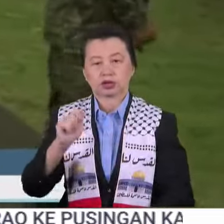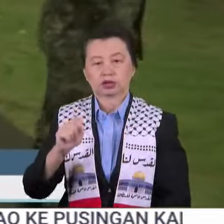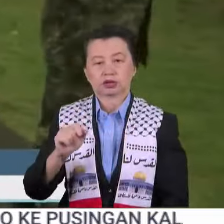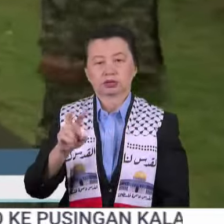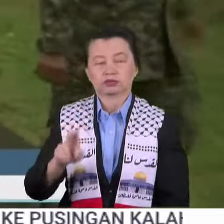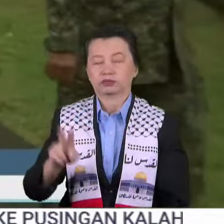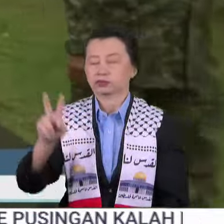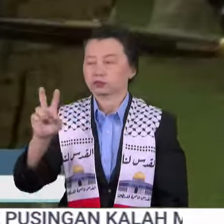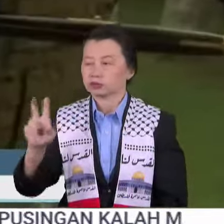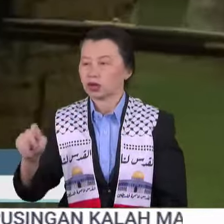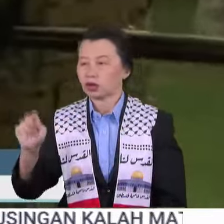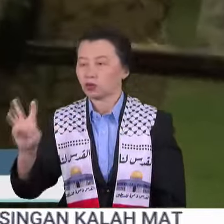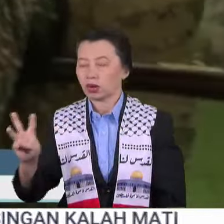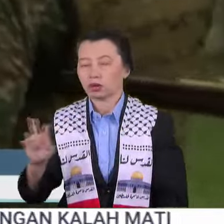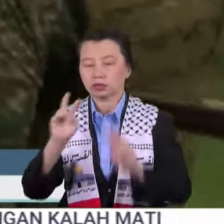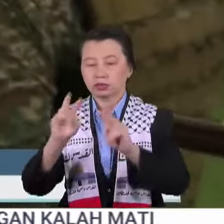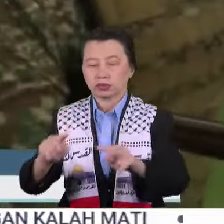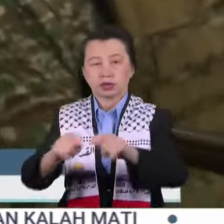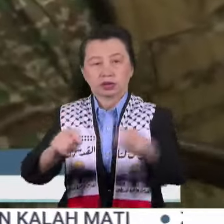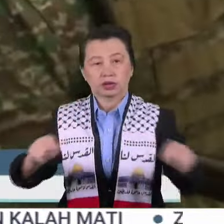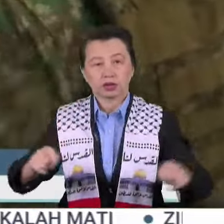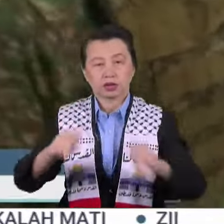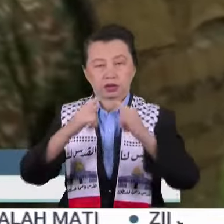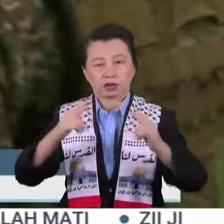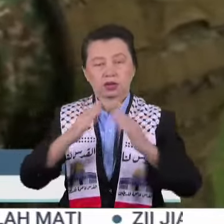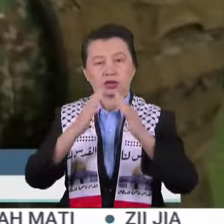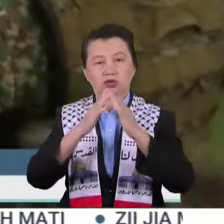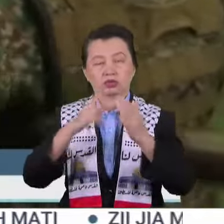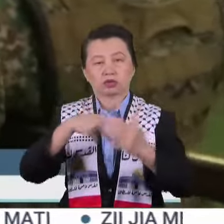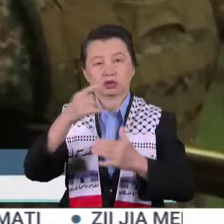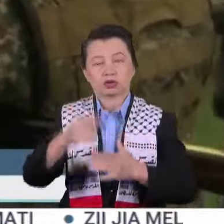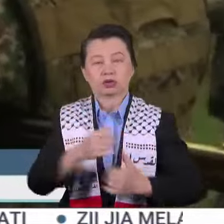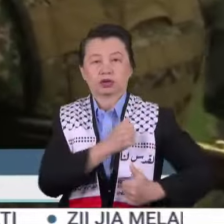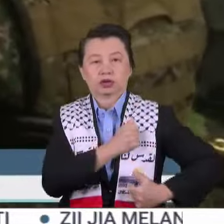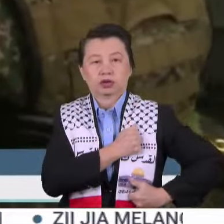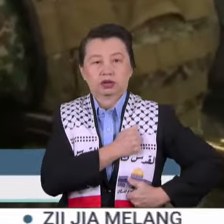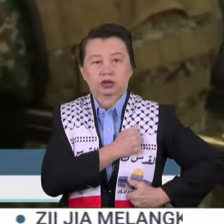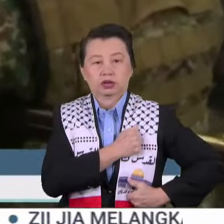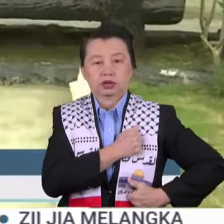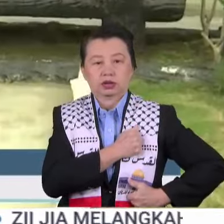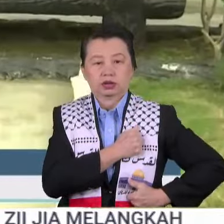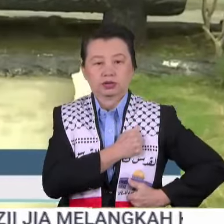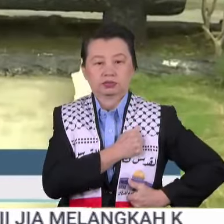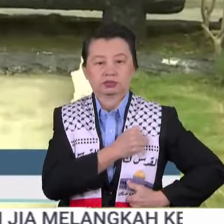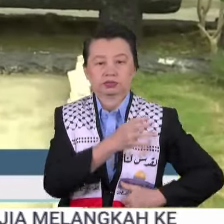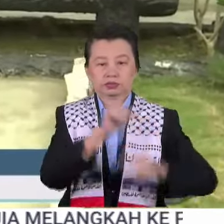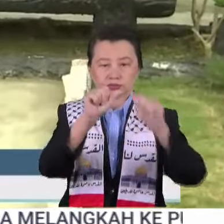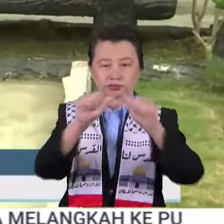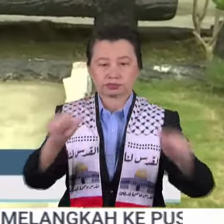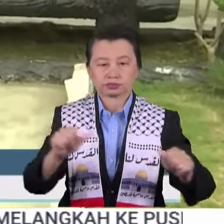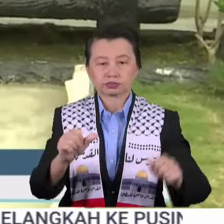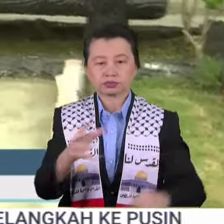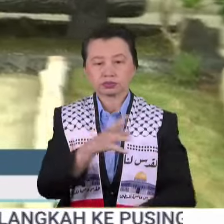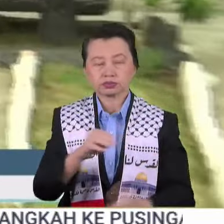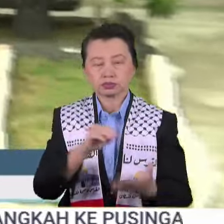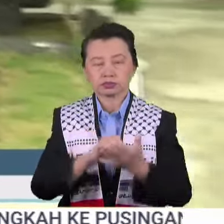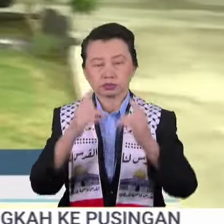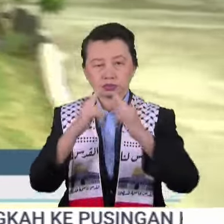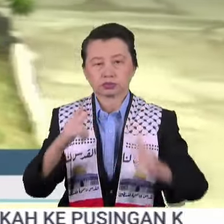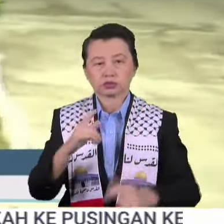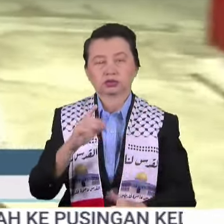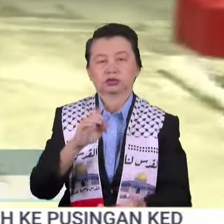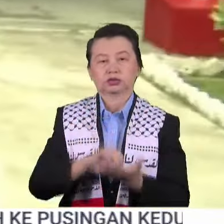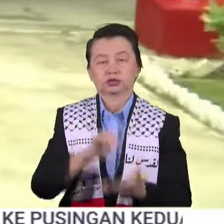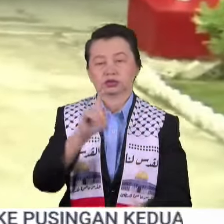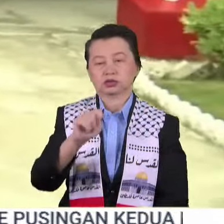2 Tawau dan meninjau kawasan tapak projek Rumah Keluarga Angkatan Tentera RKAT ATB 2 di Kem